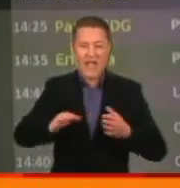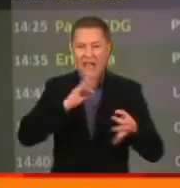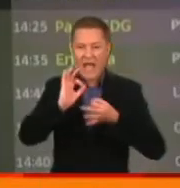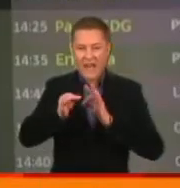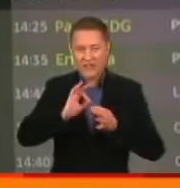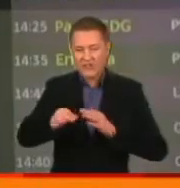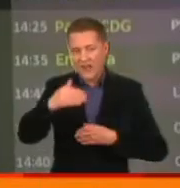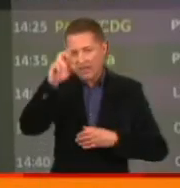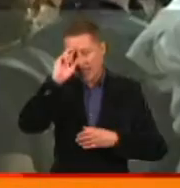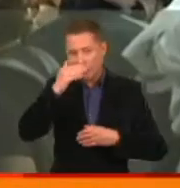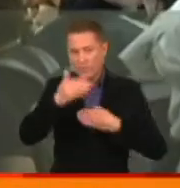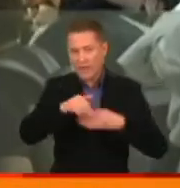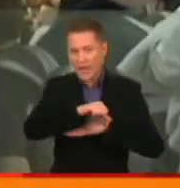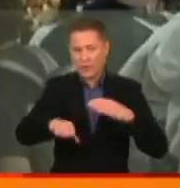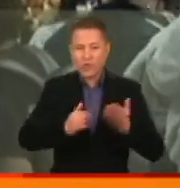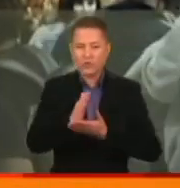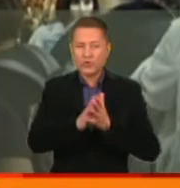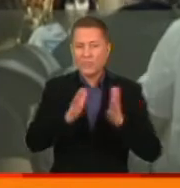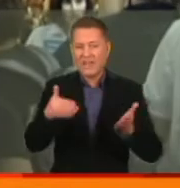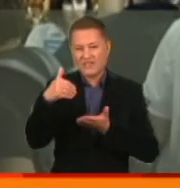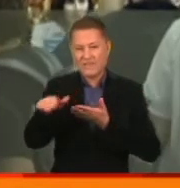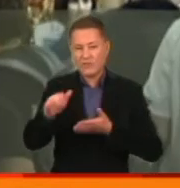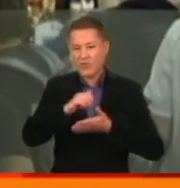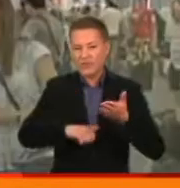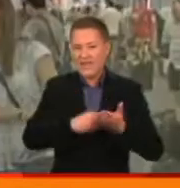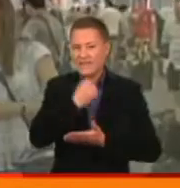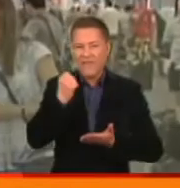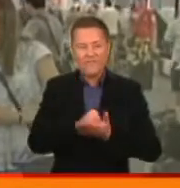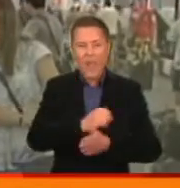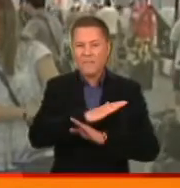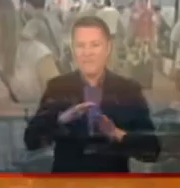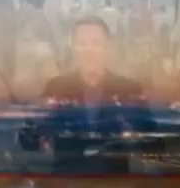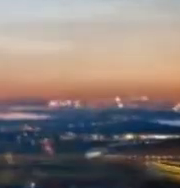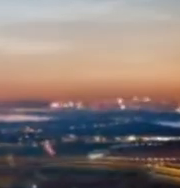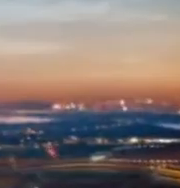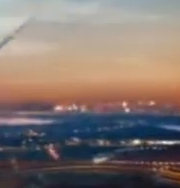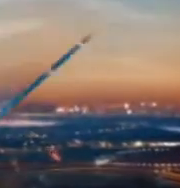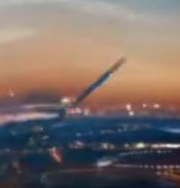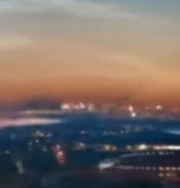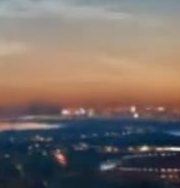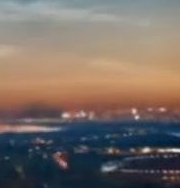Слободян. Пояснив, більшість відмов через непідтвердження мети поїздки.